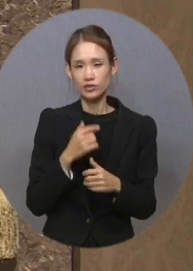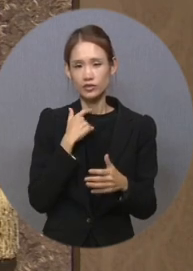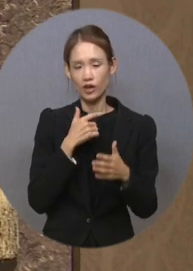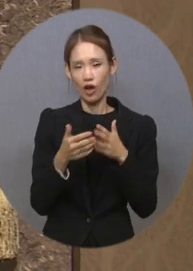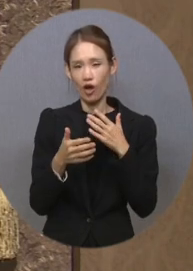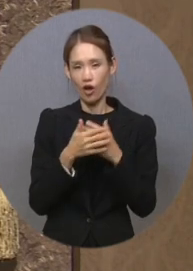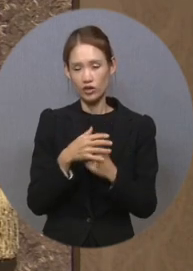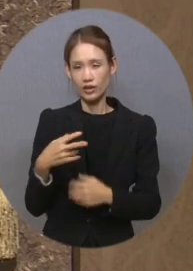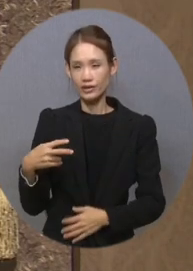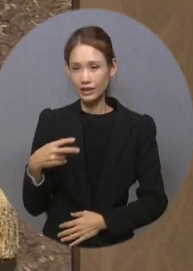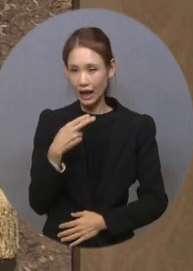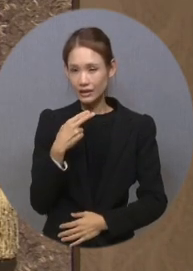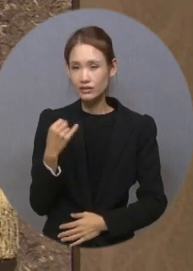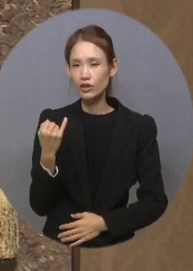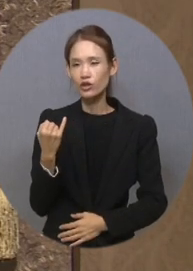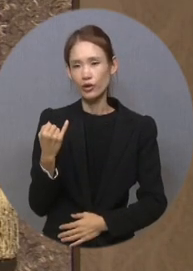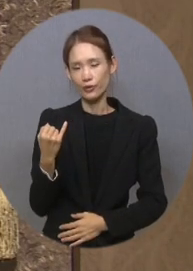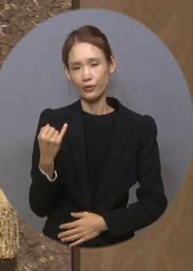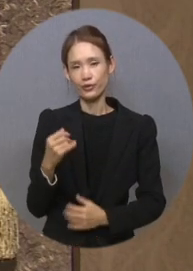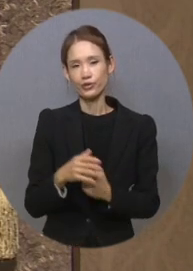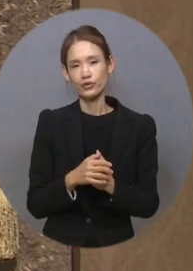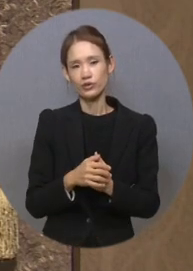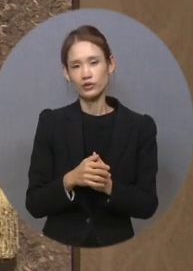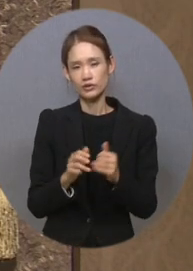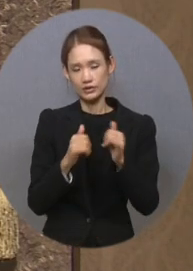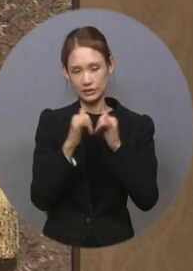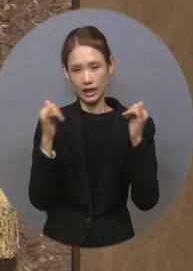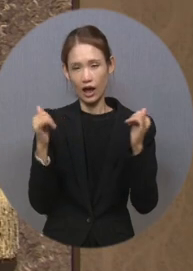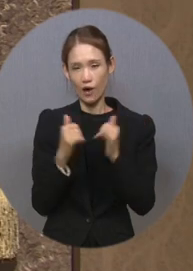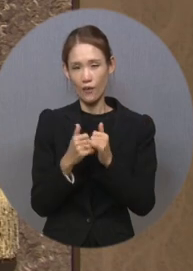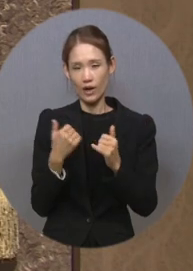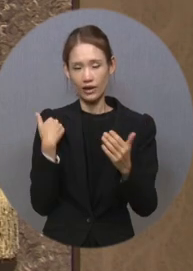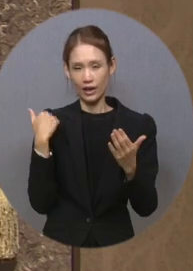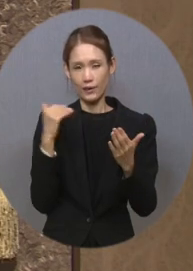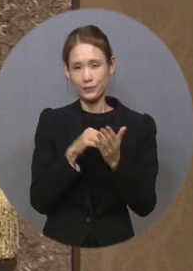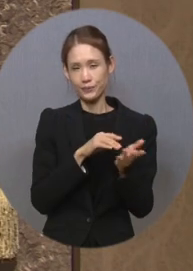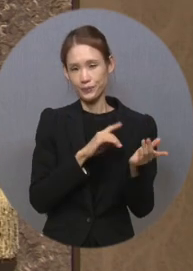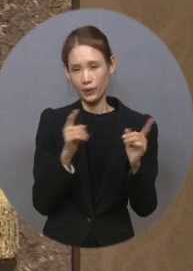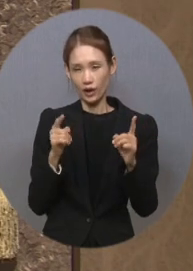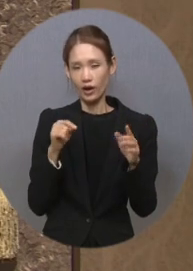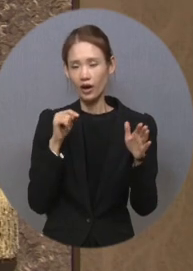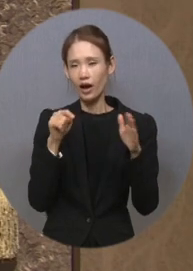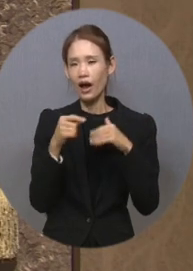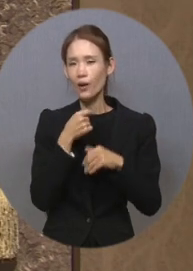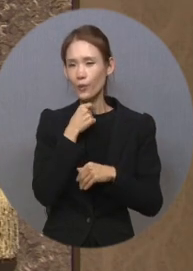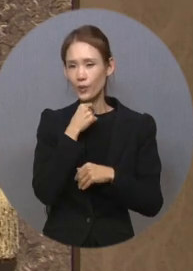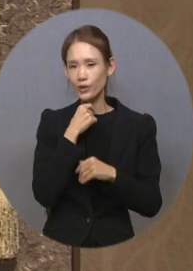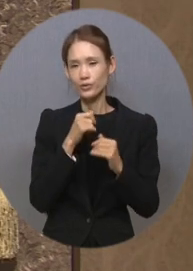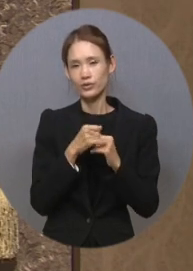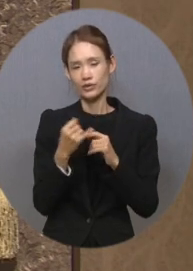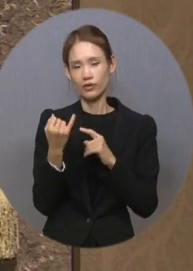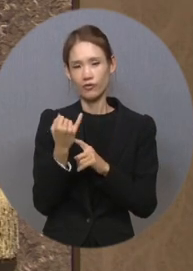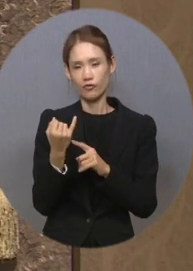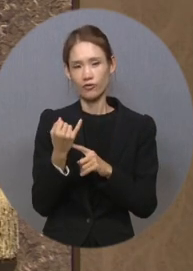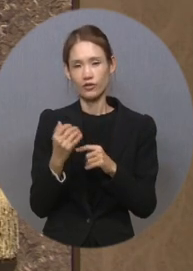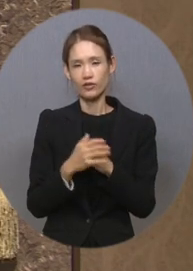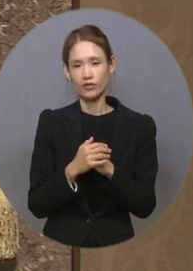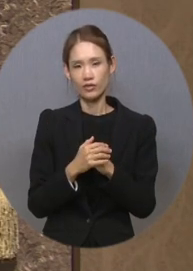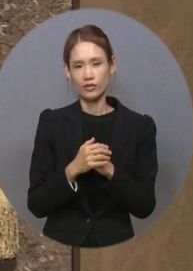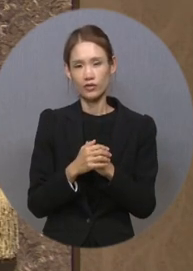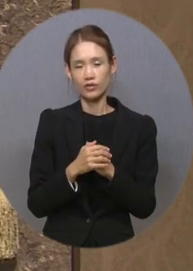경력 단절 여성들, 예. 그 사회 다시 복귀하고자 하는 이런 분들은 어떻게 하든지 간에